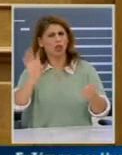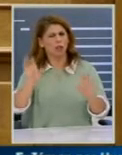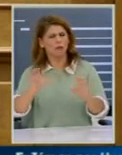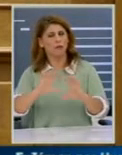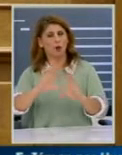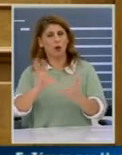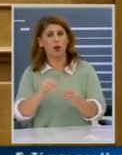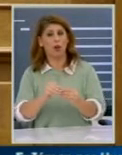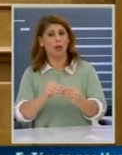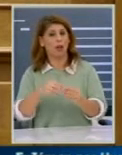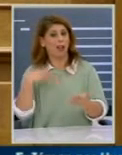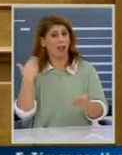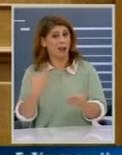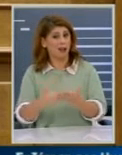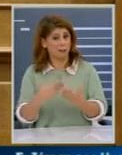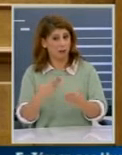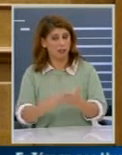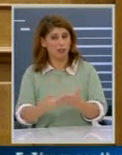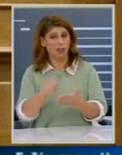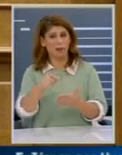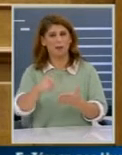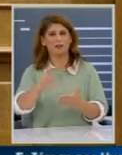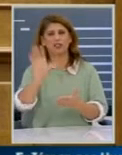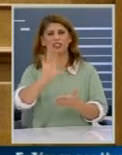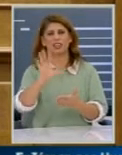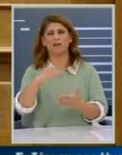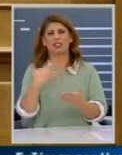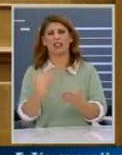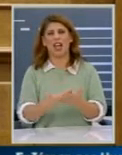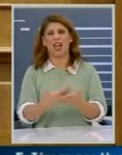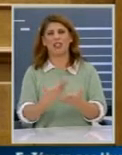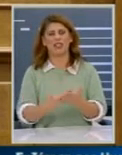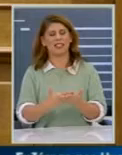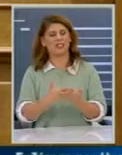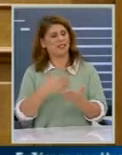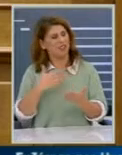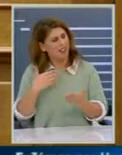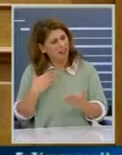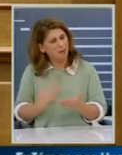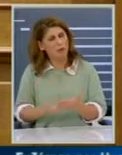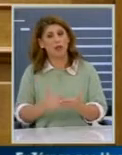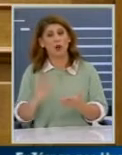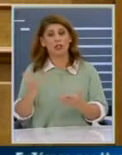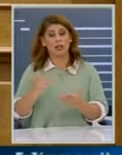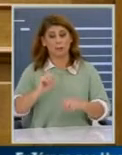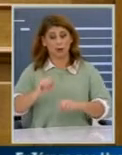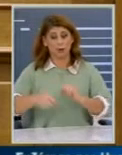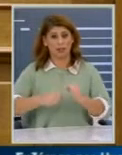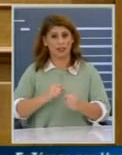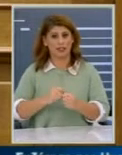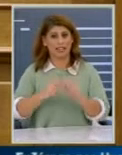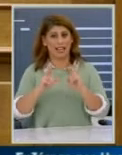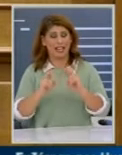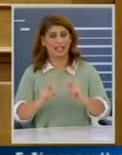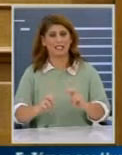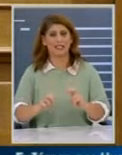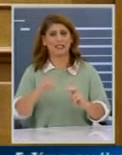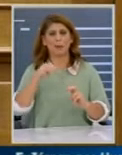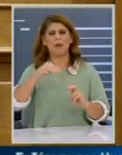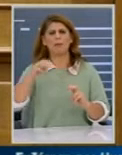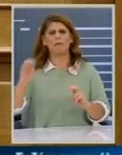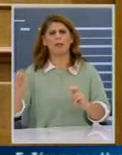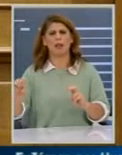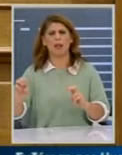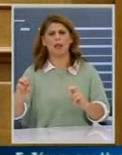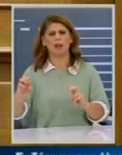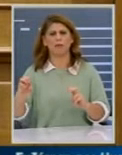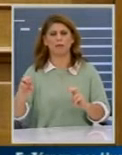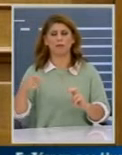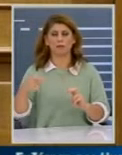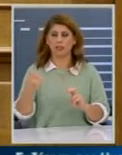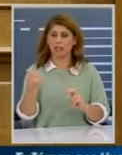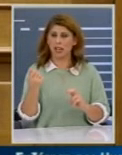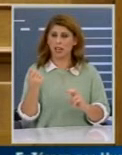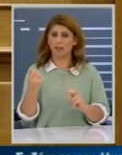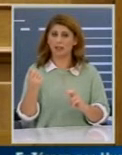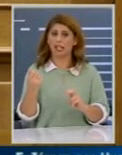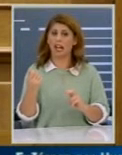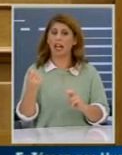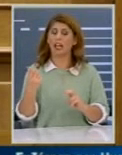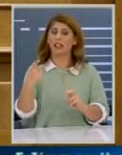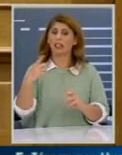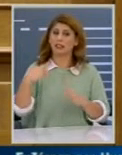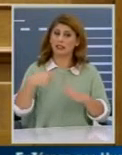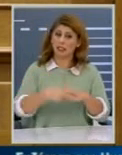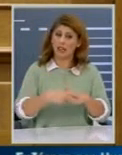με το φιάσκο των τηλεοπτικών αδειών, όταν επιχειρήσατε να ελέγξετε πλήρως το μηδιακό τοπίο με τα λεφτά της Τράπεζας